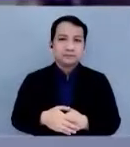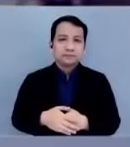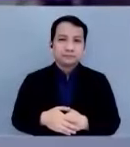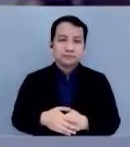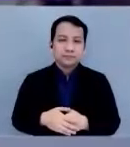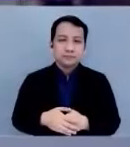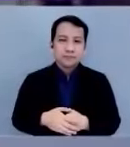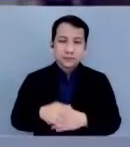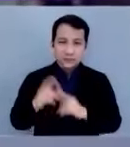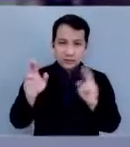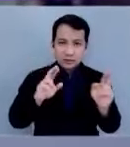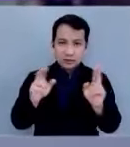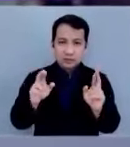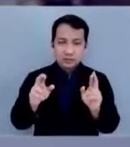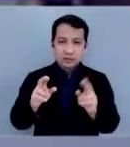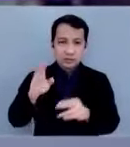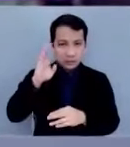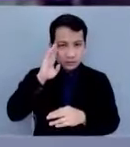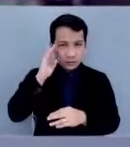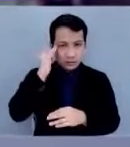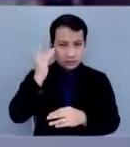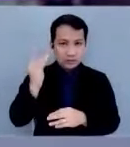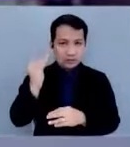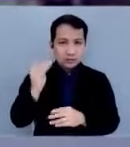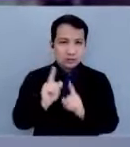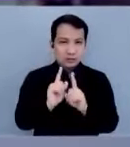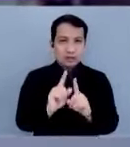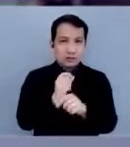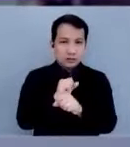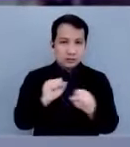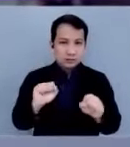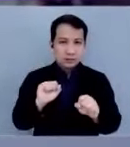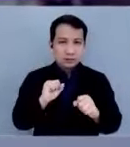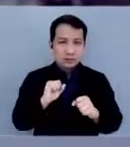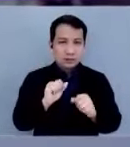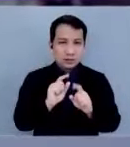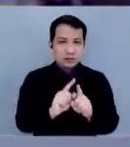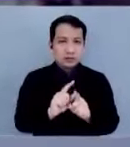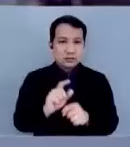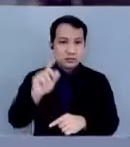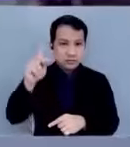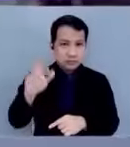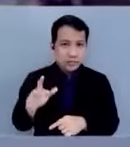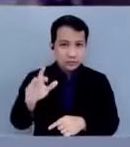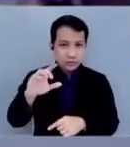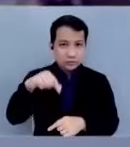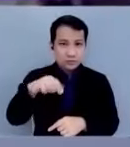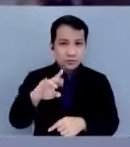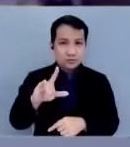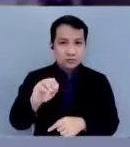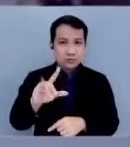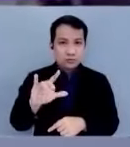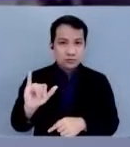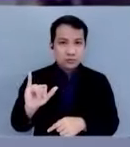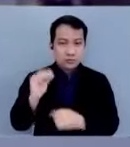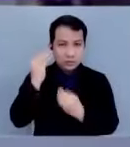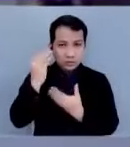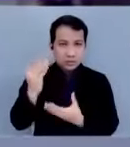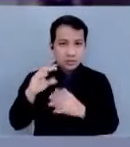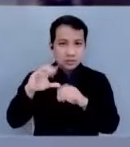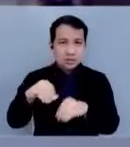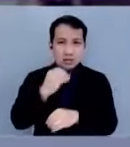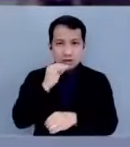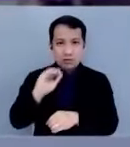Handa raw si Senator Bato de la Rosa na bigyan ng security escort si Pastor Apollo Quiboloy. Kasunod yan ang inilabas na arrest order ng